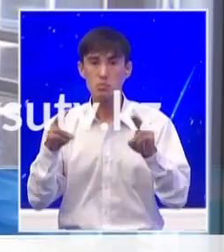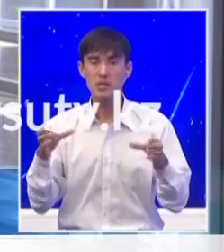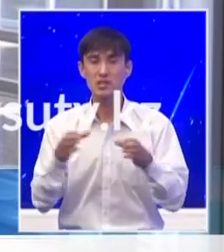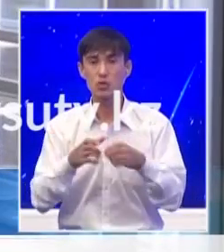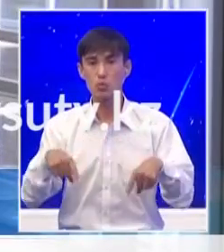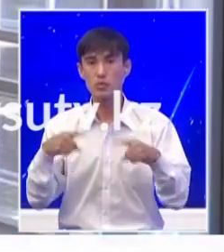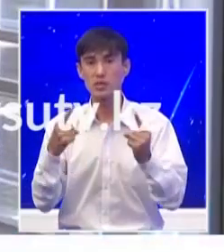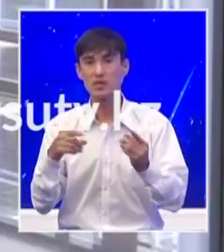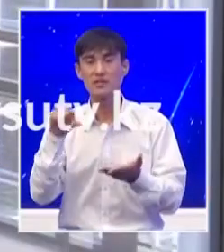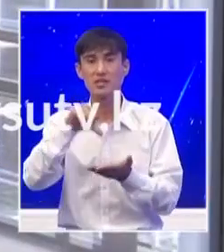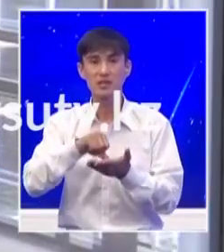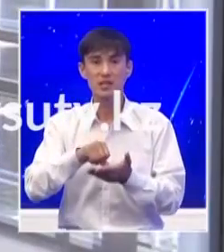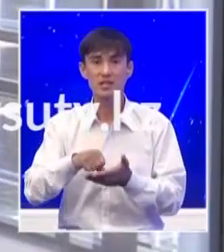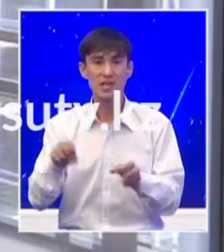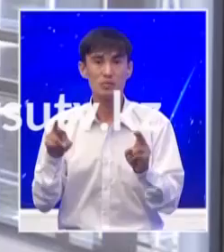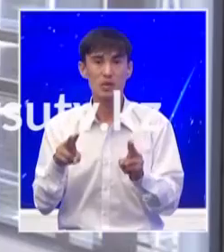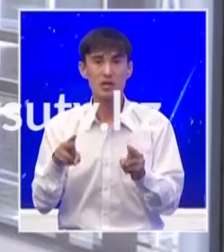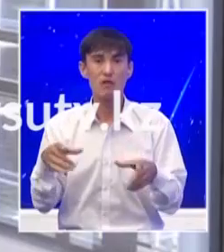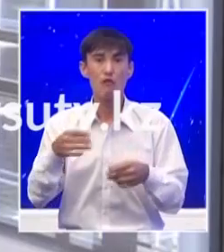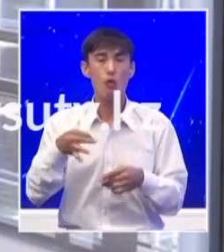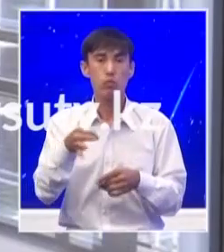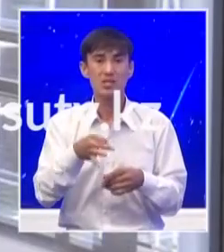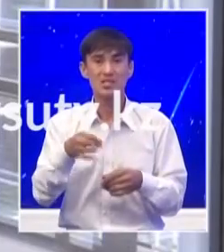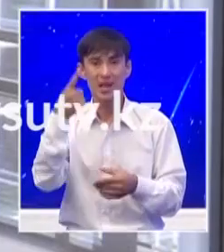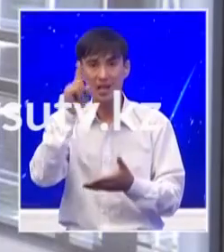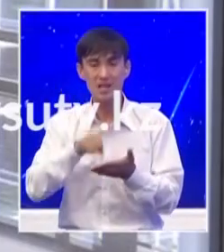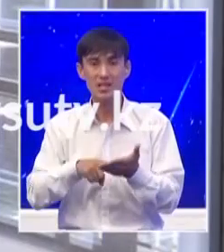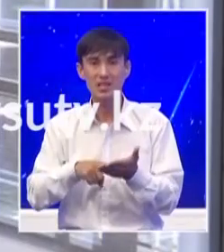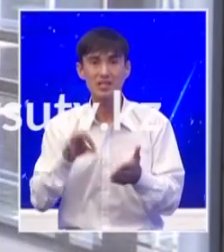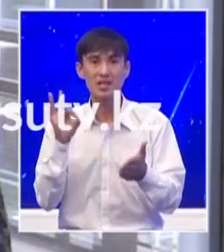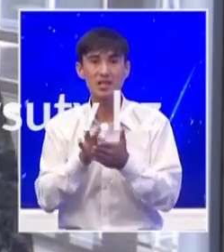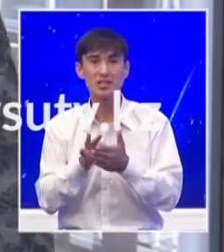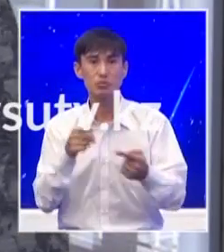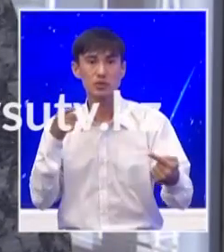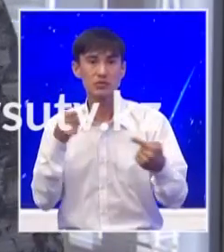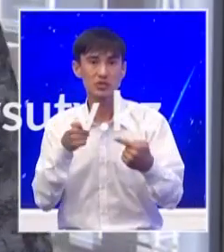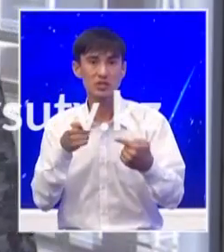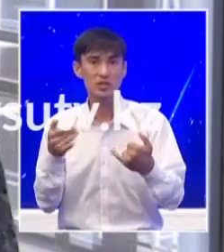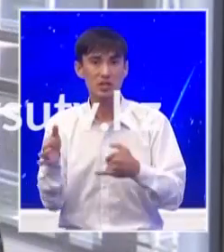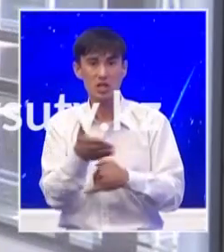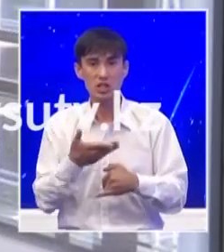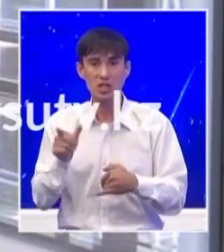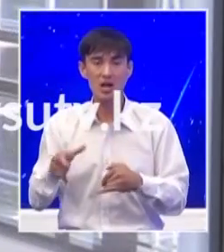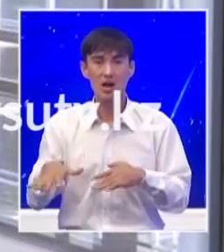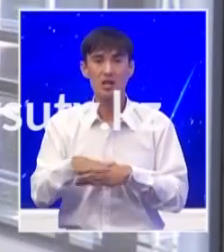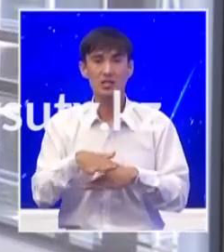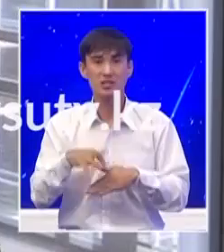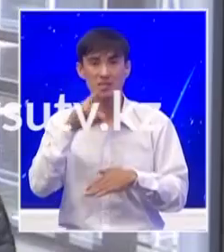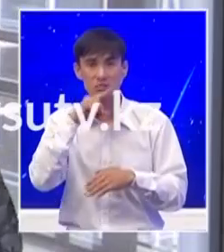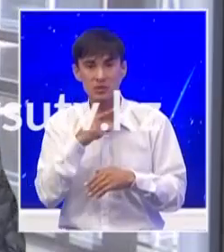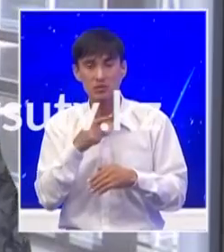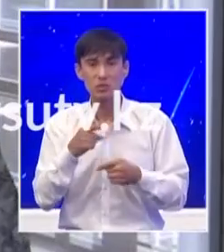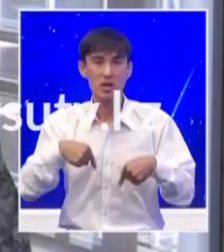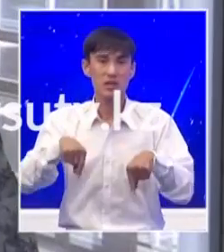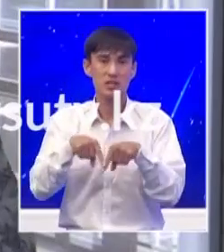ее состав входят эксперты в области религии. Задача этой группы является предотвращение вступления наших граждан в деструктивные организации.